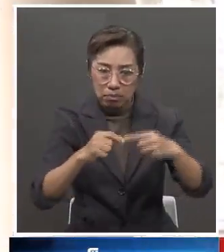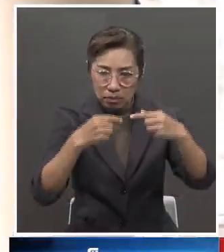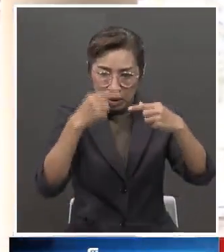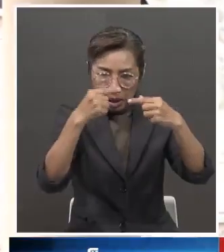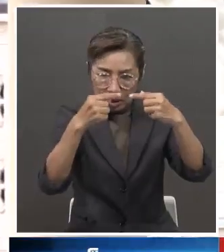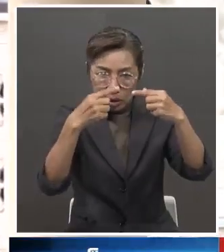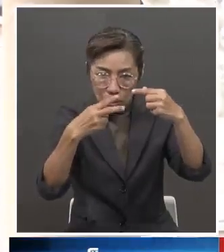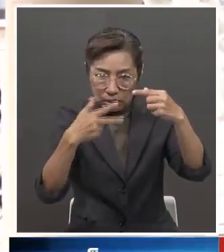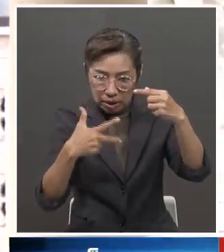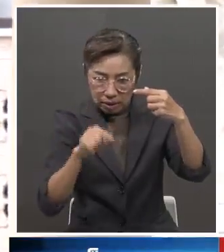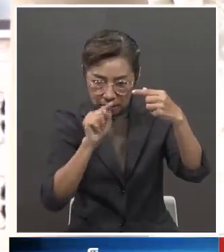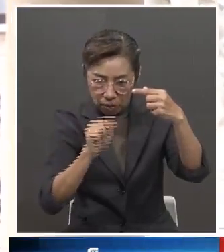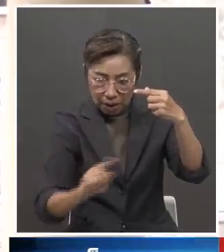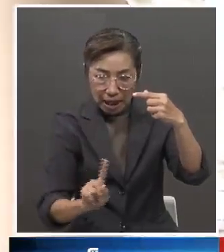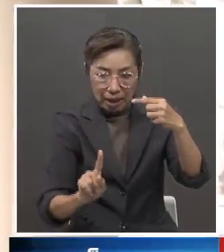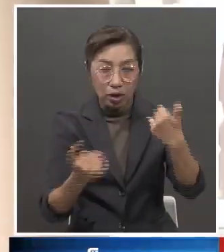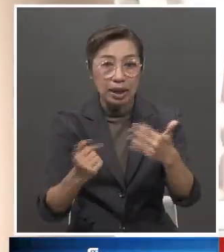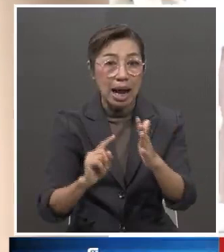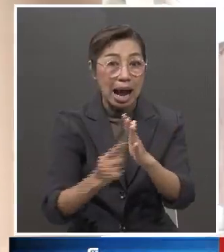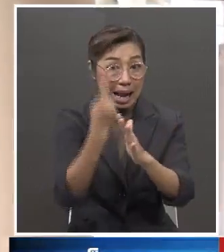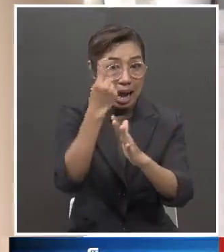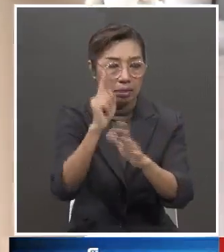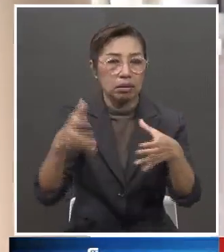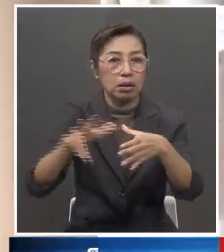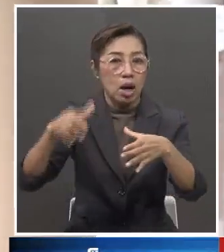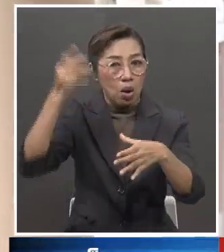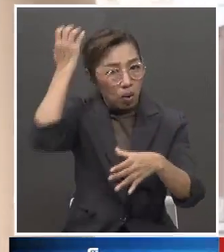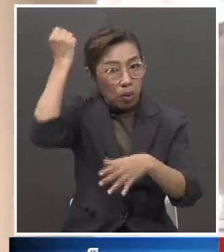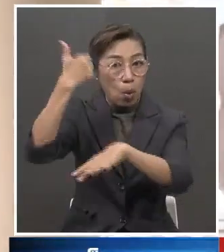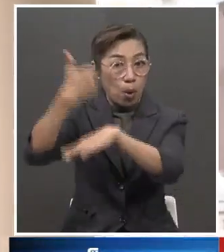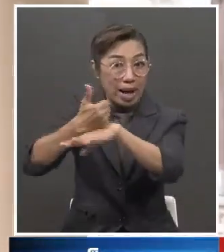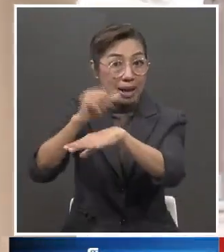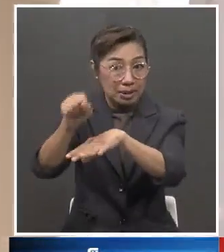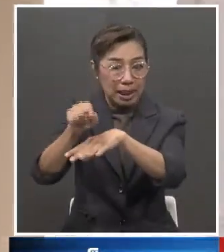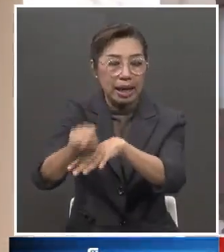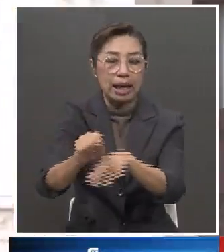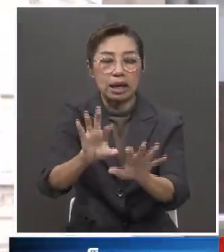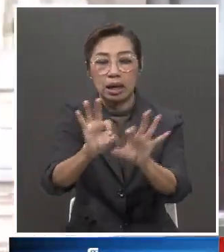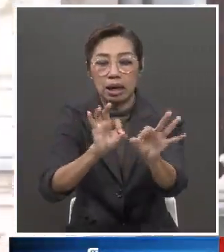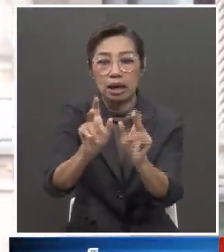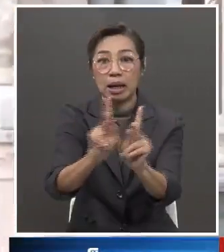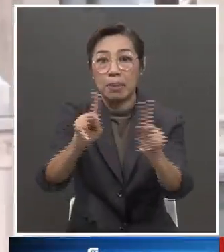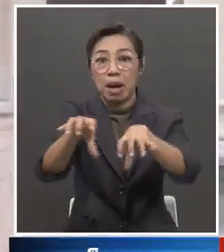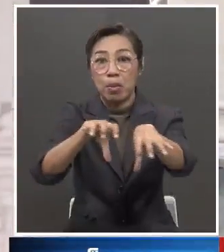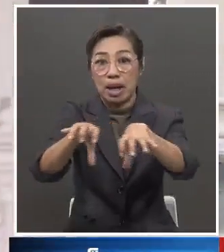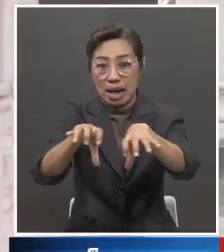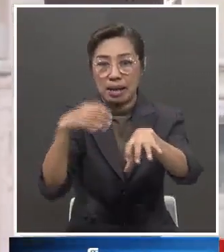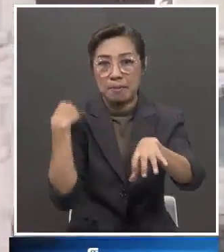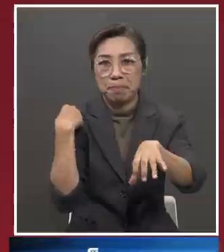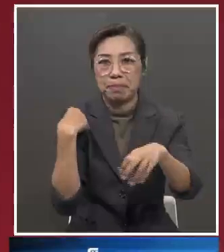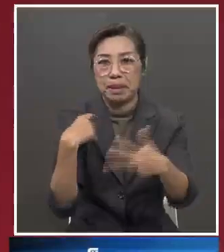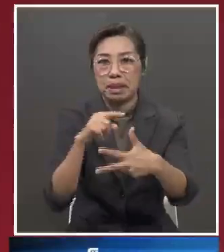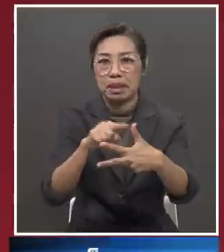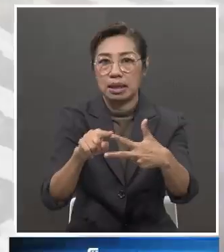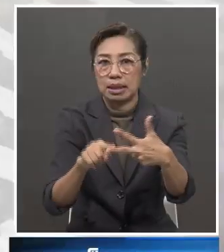ุอิ๊งแพรทองธานั่งเป็นหัวหน้าพรรคอันนี้เขาก็จะจัดทัคณะกรรมการบริหารผสมผสาน 3คนในรุ่น